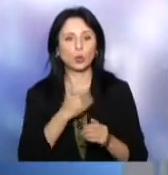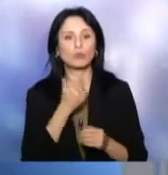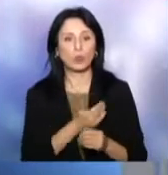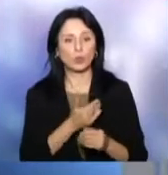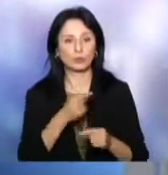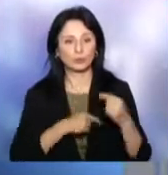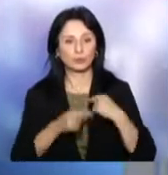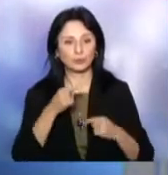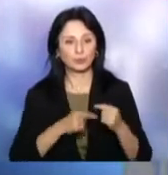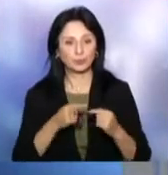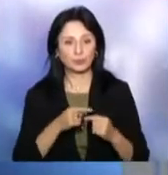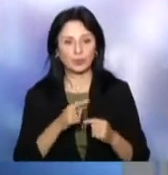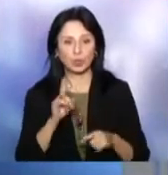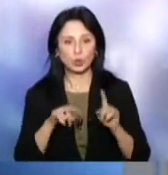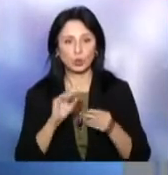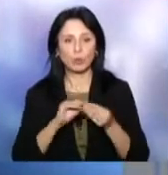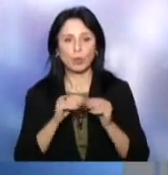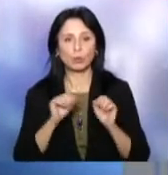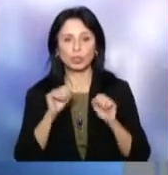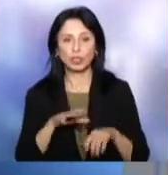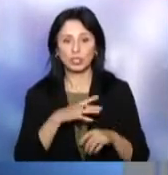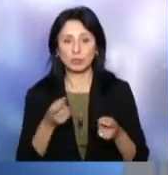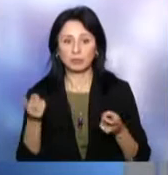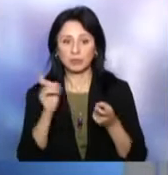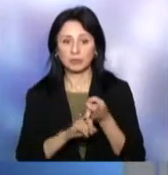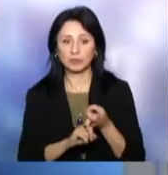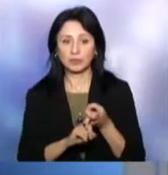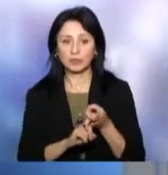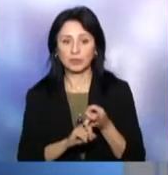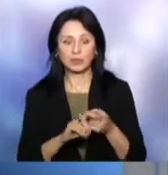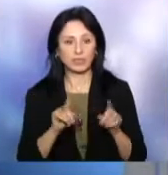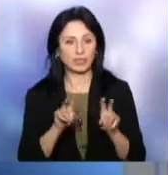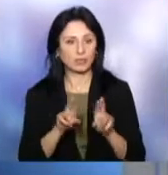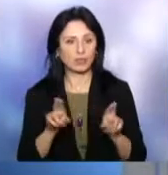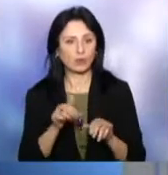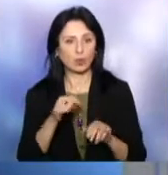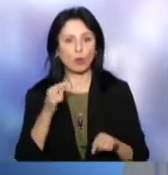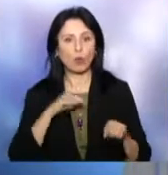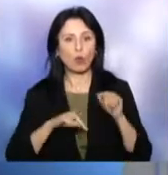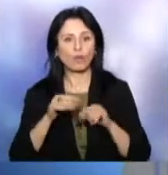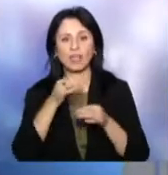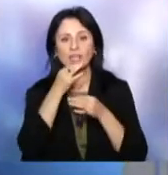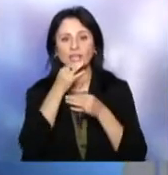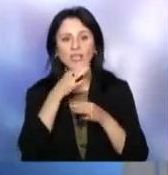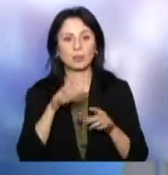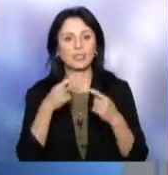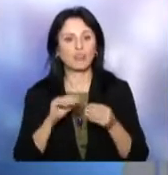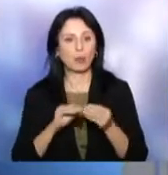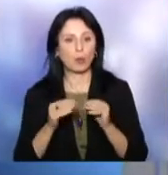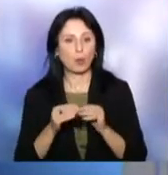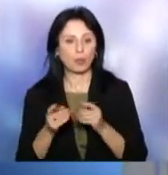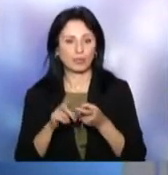სისტემის ზოგიერთი პრობლემა შეიძლება იყოს მჭიდროდ ერთმანეთთან დაკავშირებული, ისევე როგორც ჩვენს ორგანიზმში ნებისმიერი სხვა